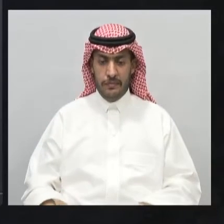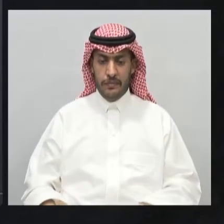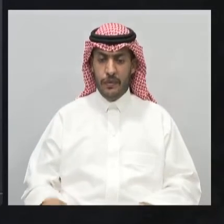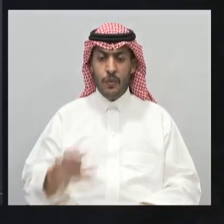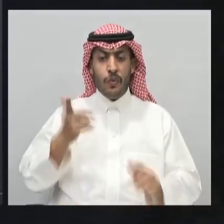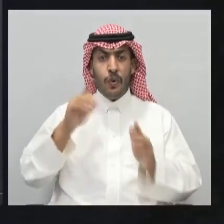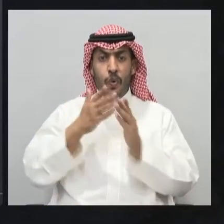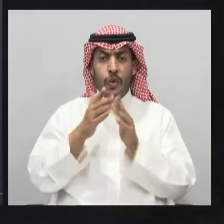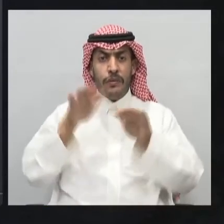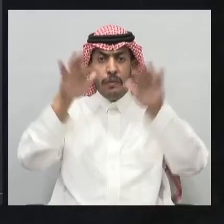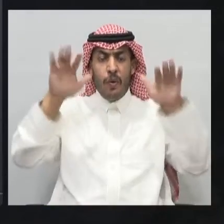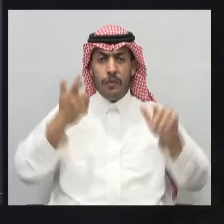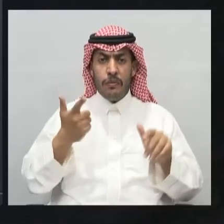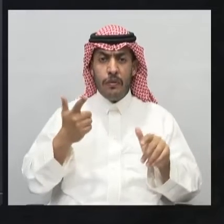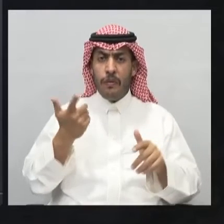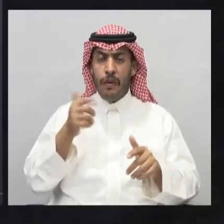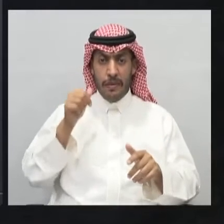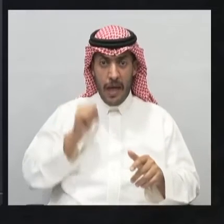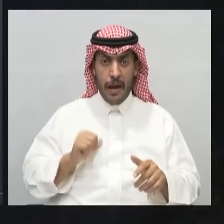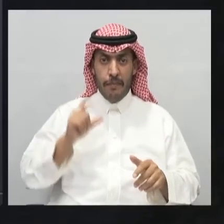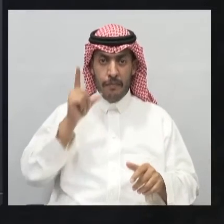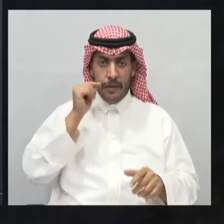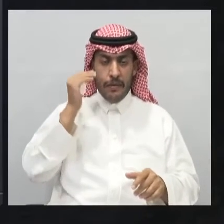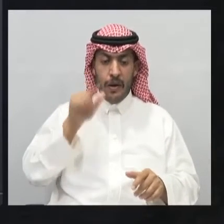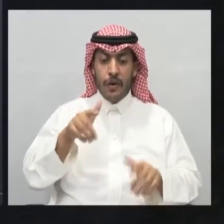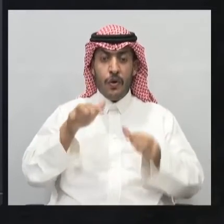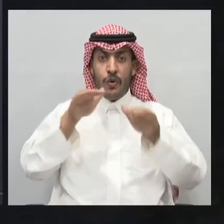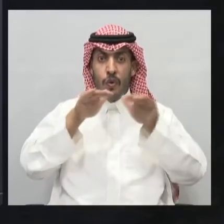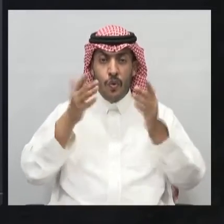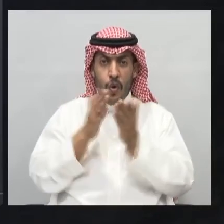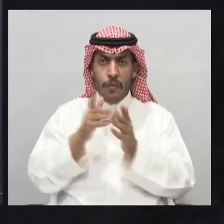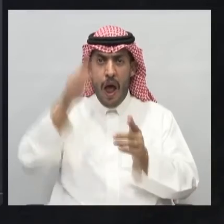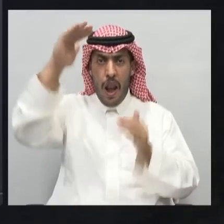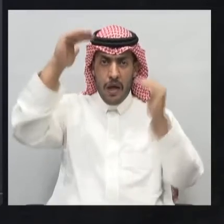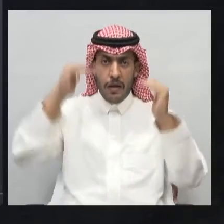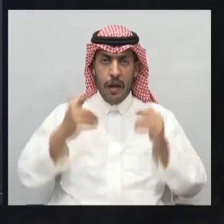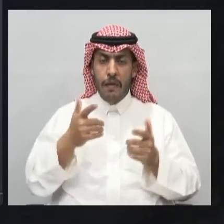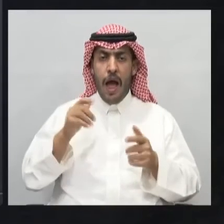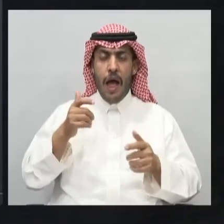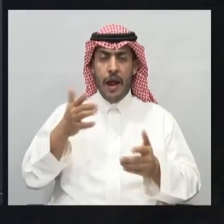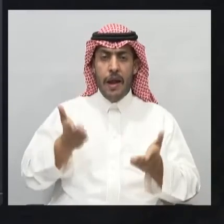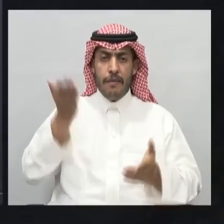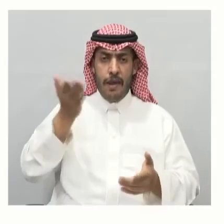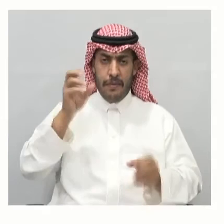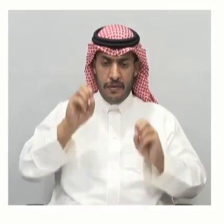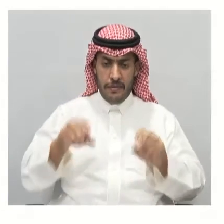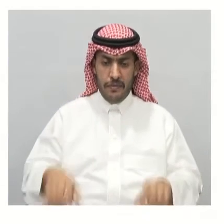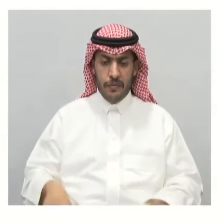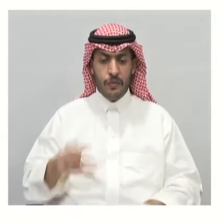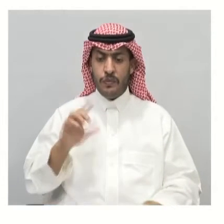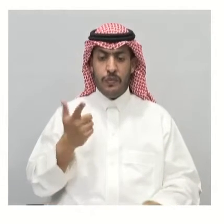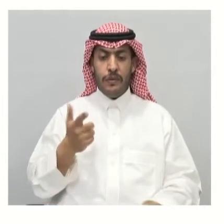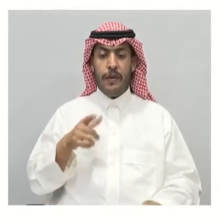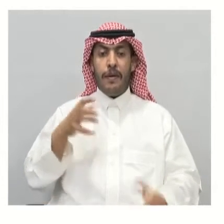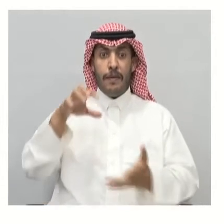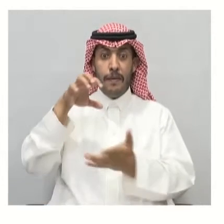ما هي الكتب السماويه طلابي وطالبات هي كتب انزلها الله سبحانه وتعالى على انبيائه وهي